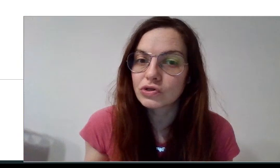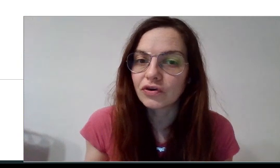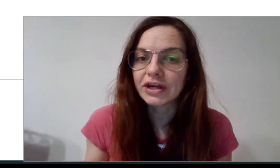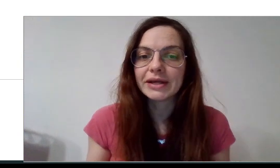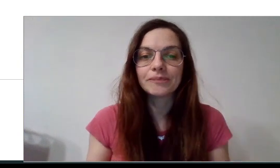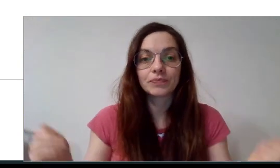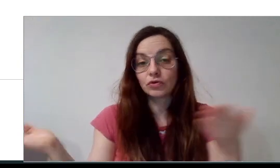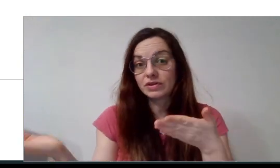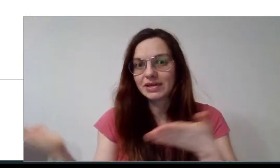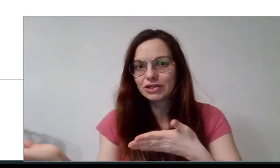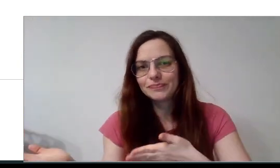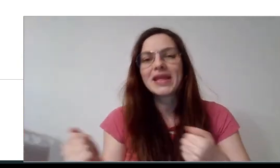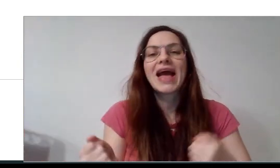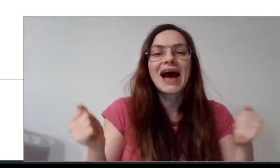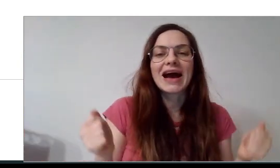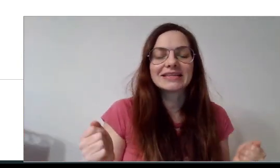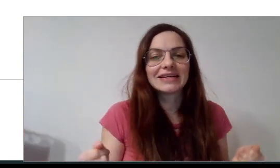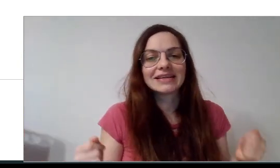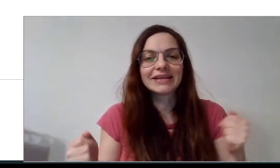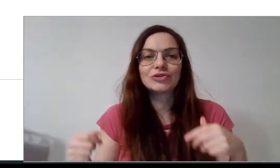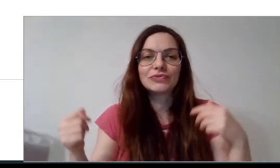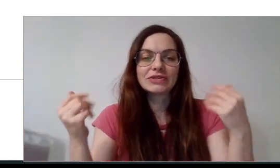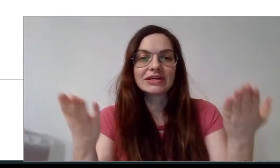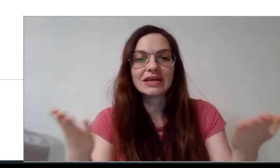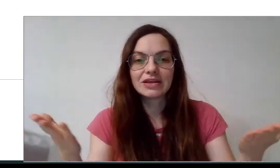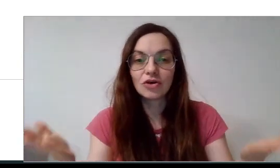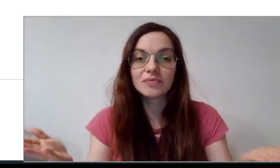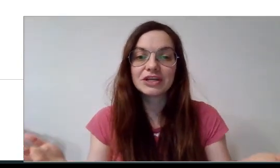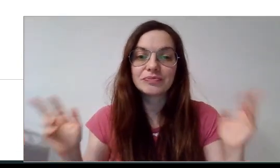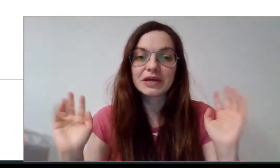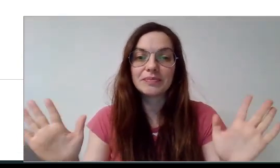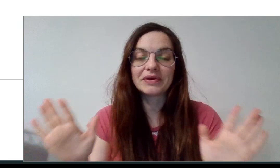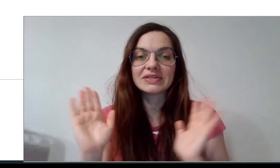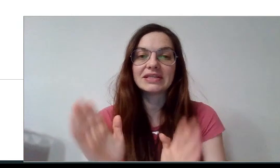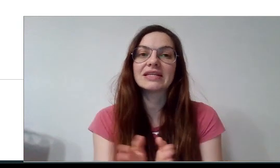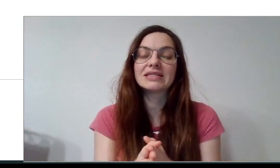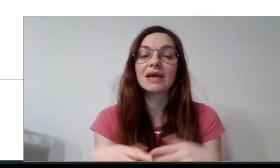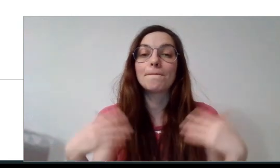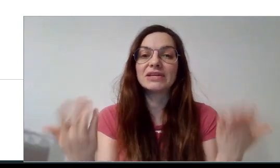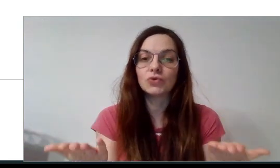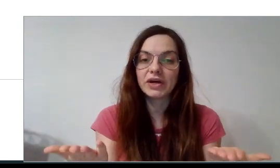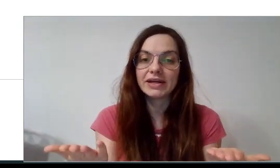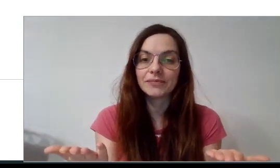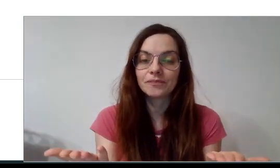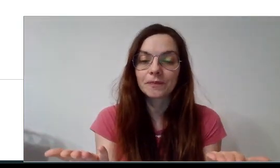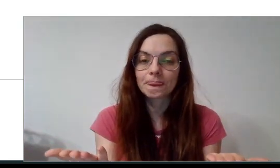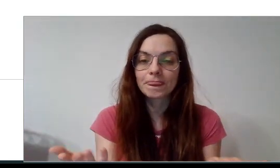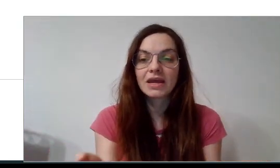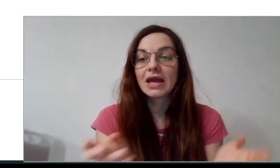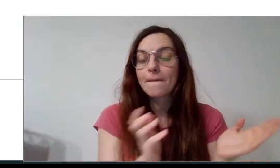njih usvojili od tih reči. A sada krećemo sa novim rečima i prva za danas je